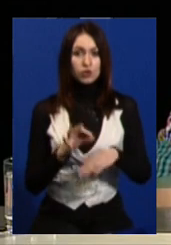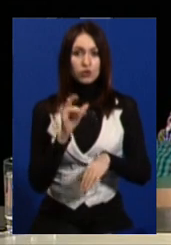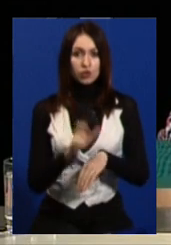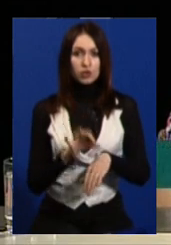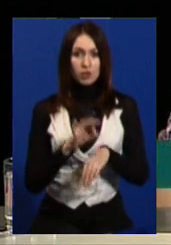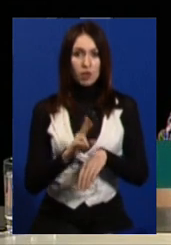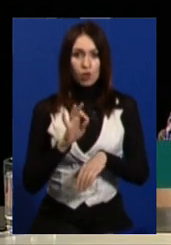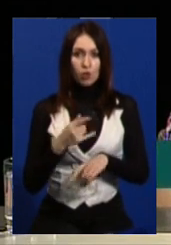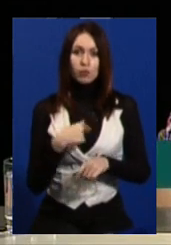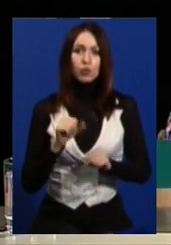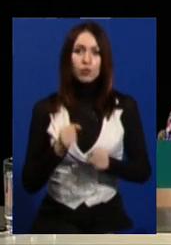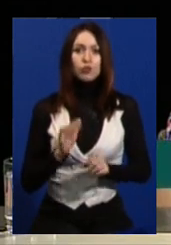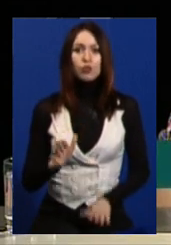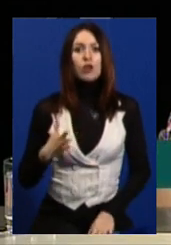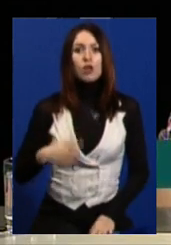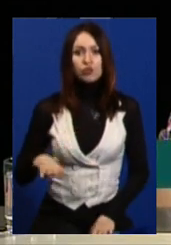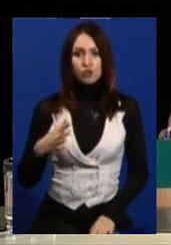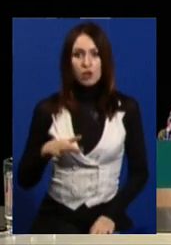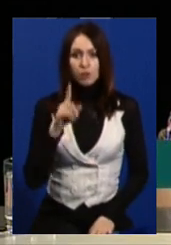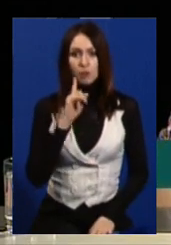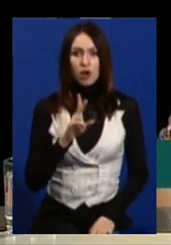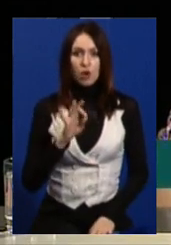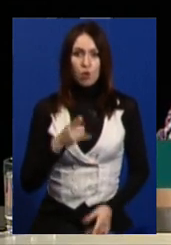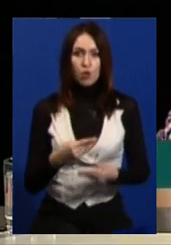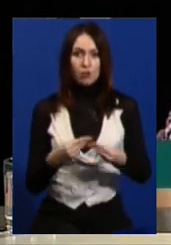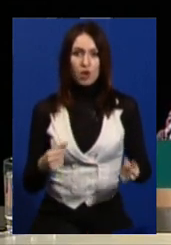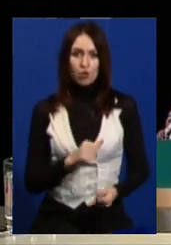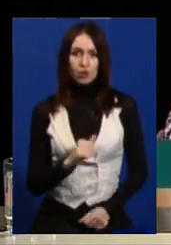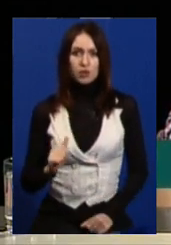заболел корью, то мы можем только ждать, пока корь пройдет сама по себе.